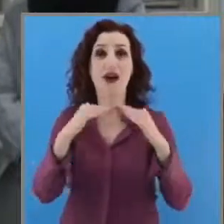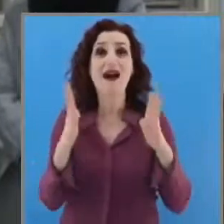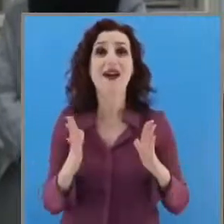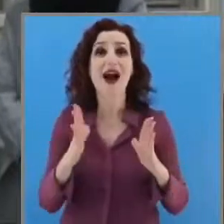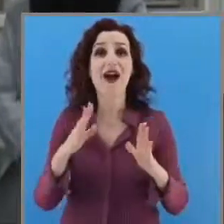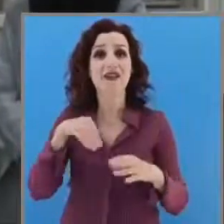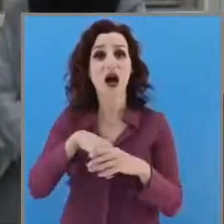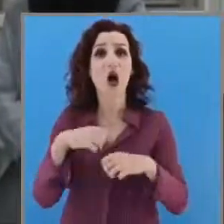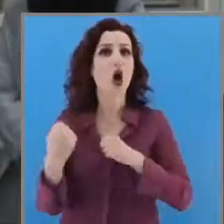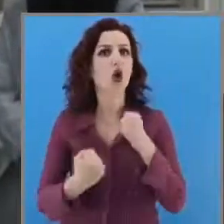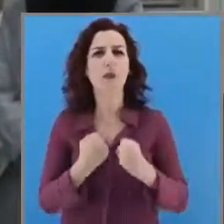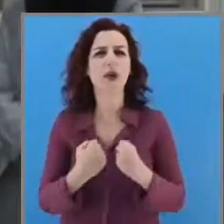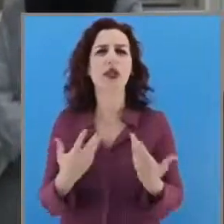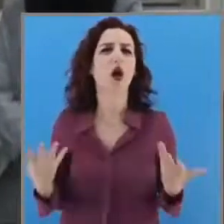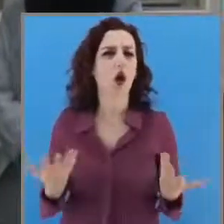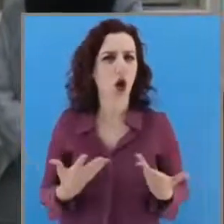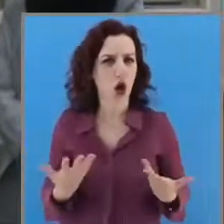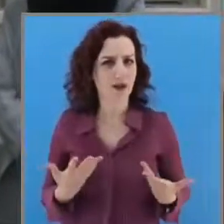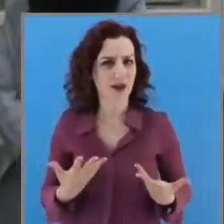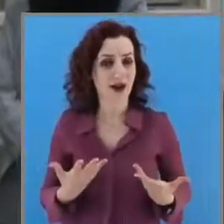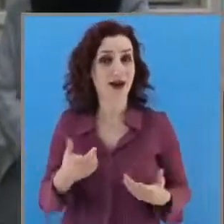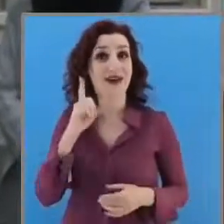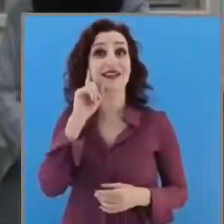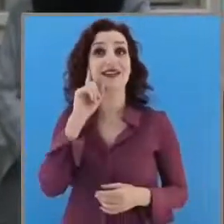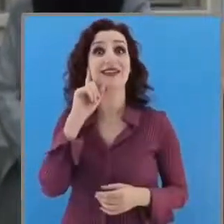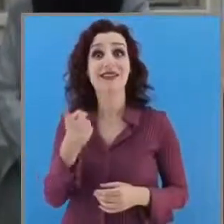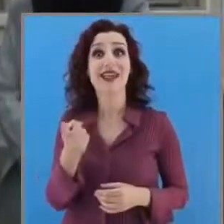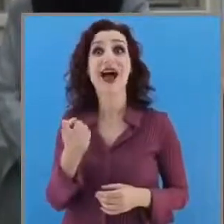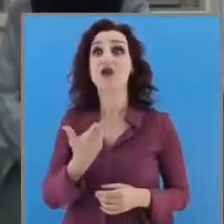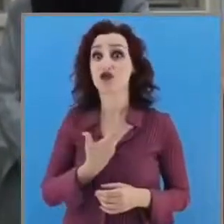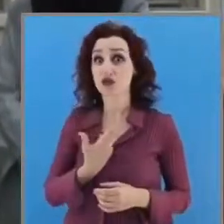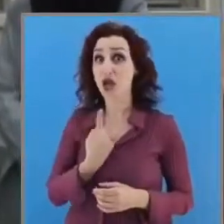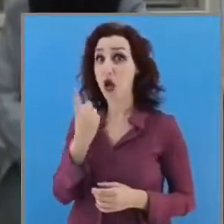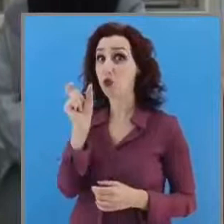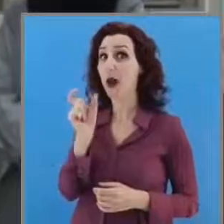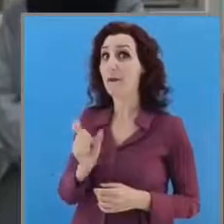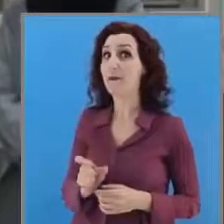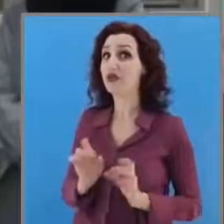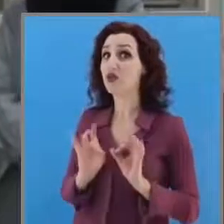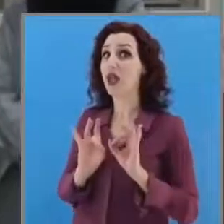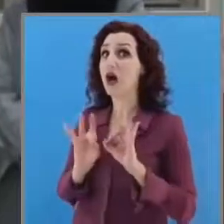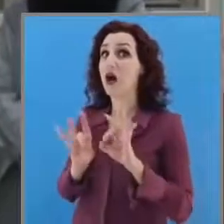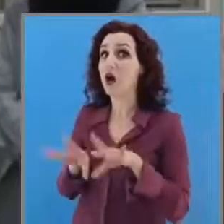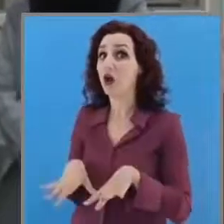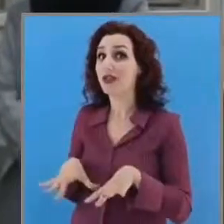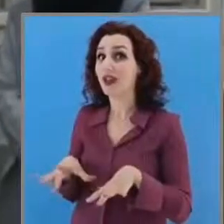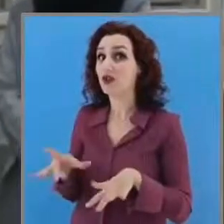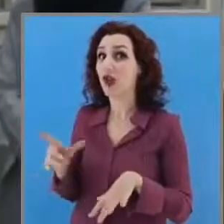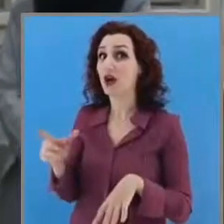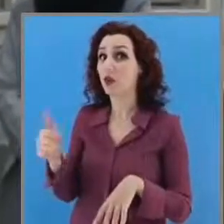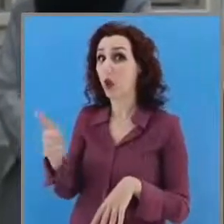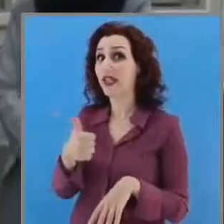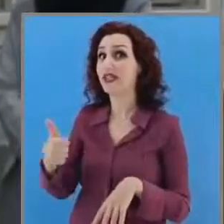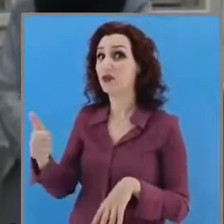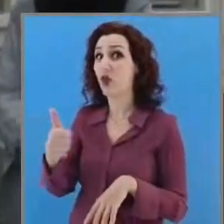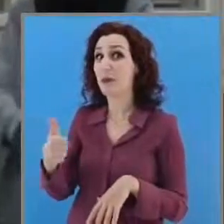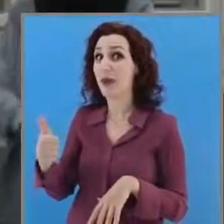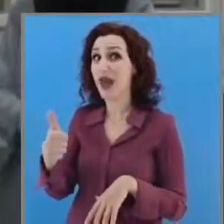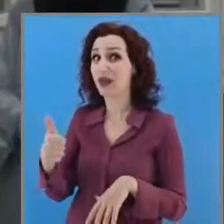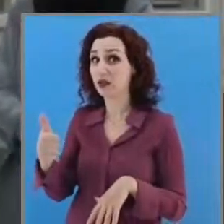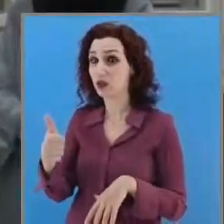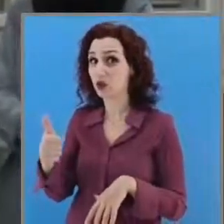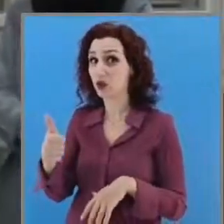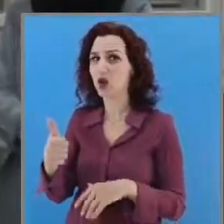i comportamenti in caso di un positivo in isolamento che deve avere delle